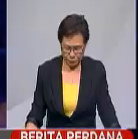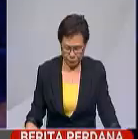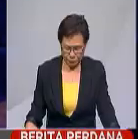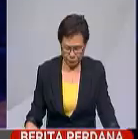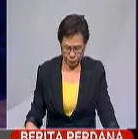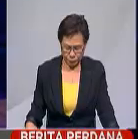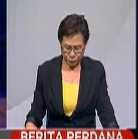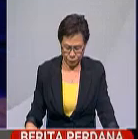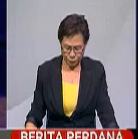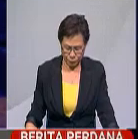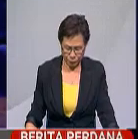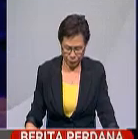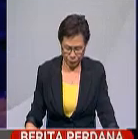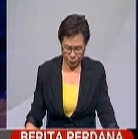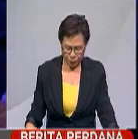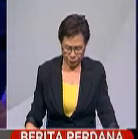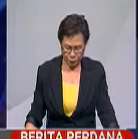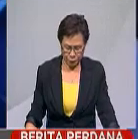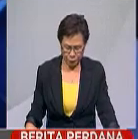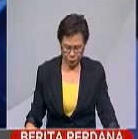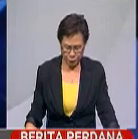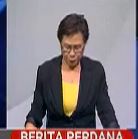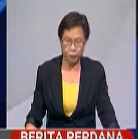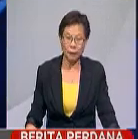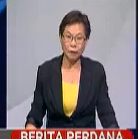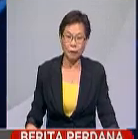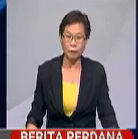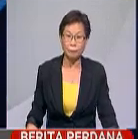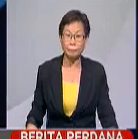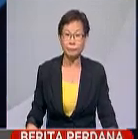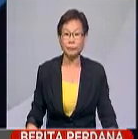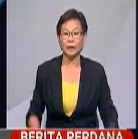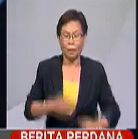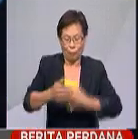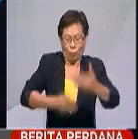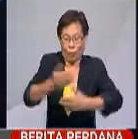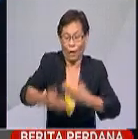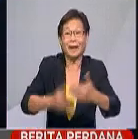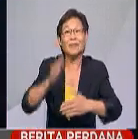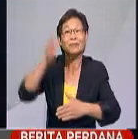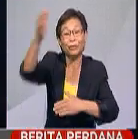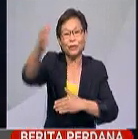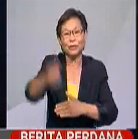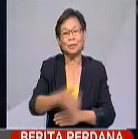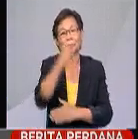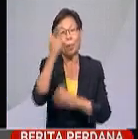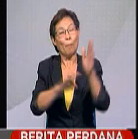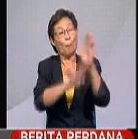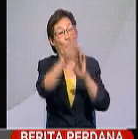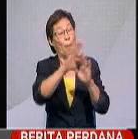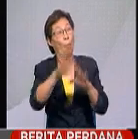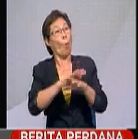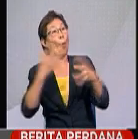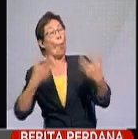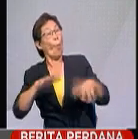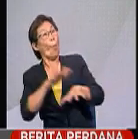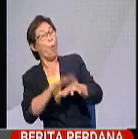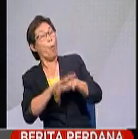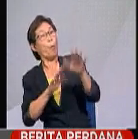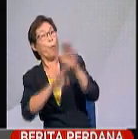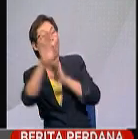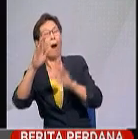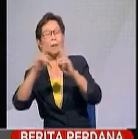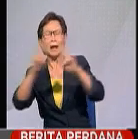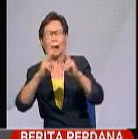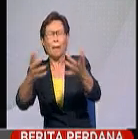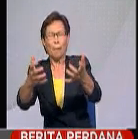kepada beberapa sektor dan juga pembangunan sektor yang lebih dinamik dan juga lebih progresif tekan depan, memandangkan kepada pembangunan yang cukup pesat yang amat kita